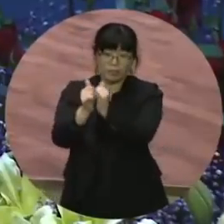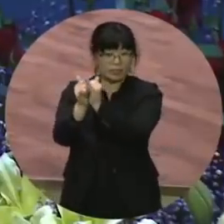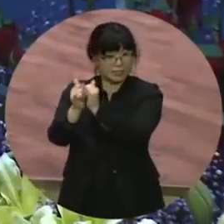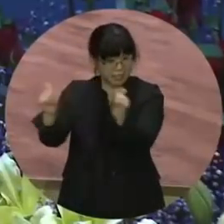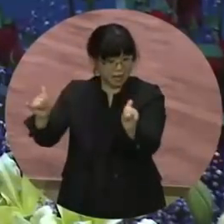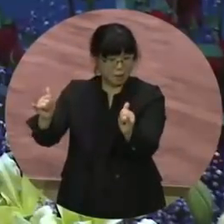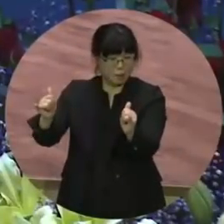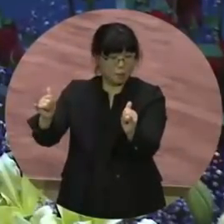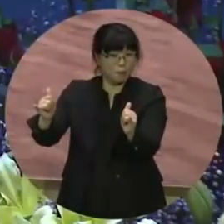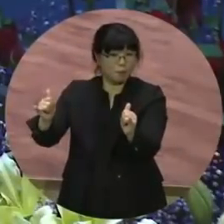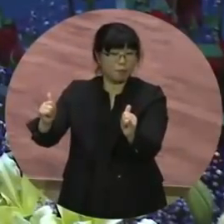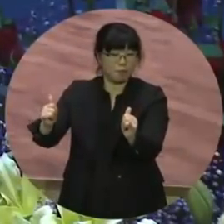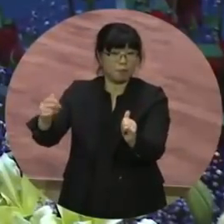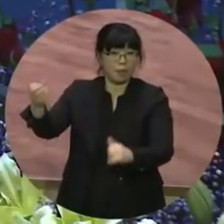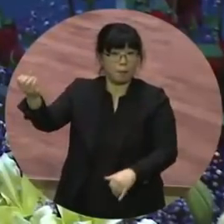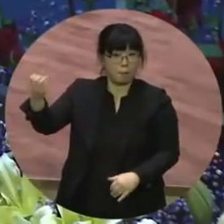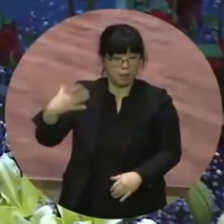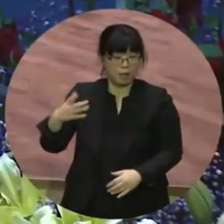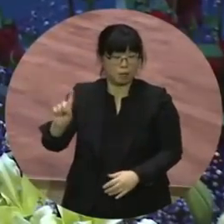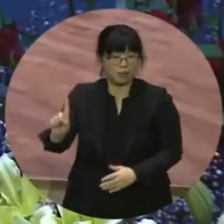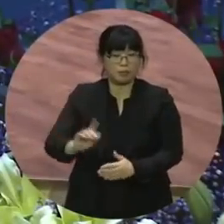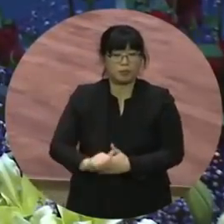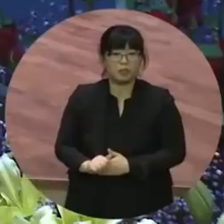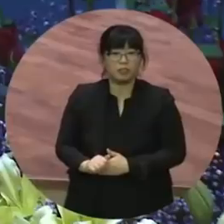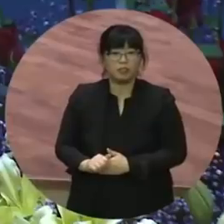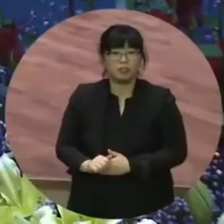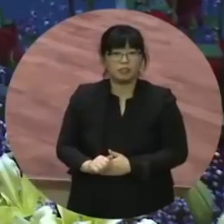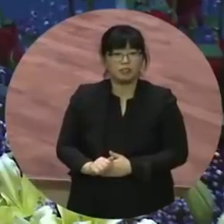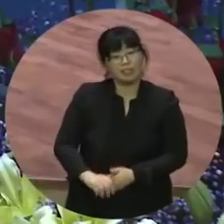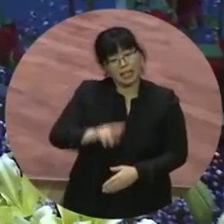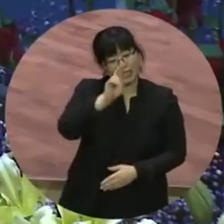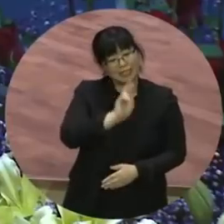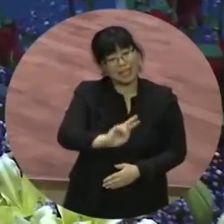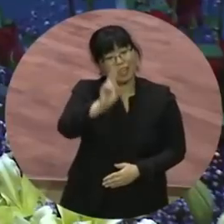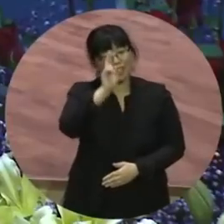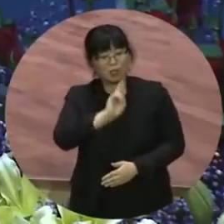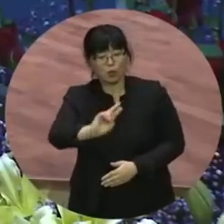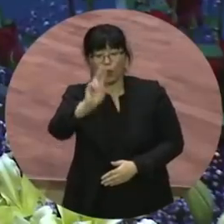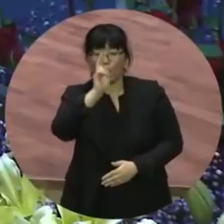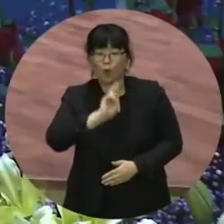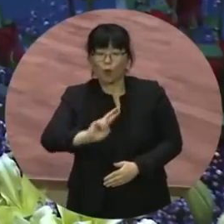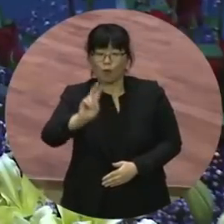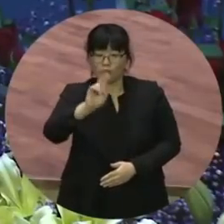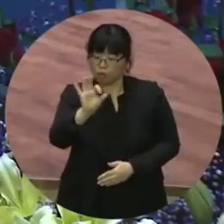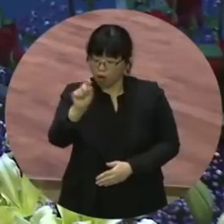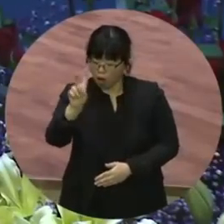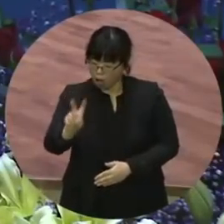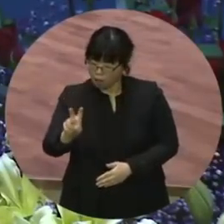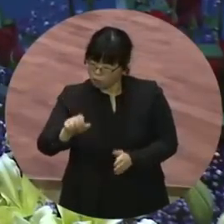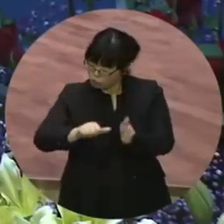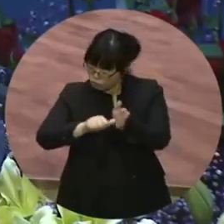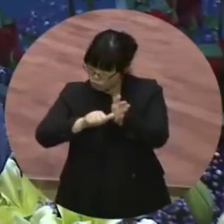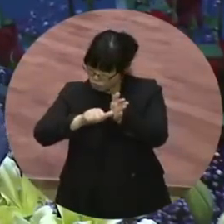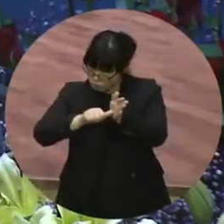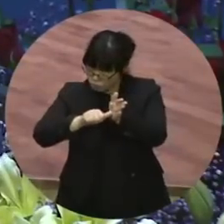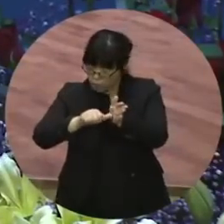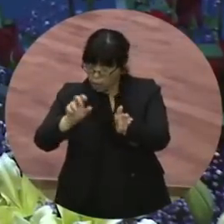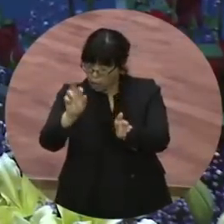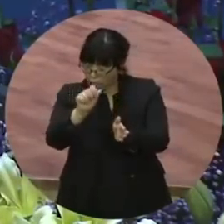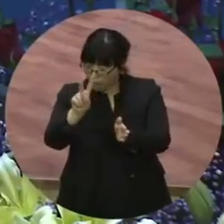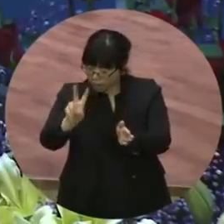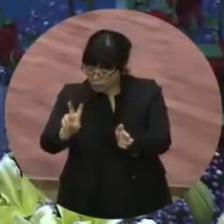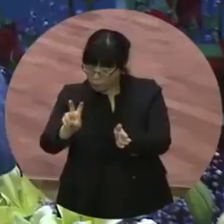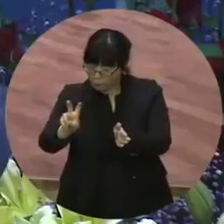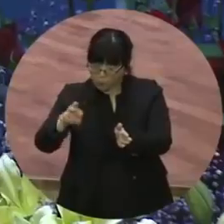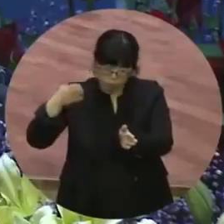그분 기도 신자인가 봐. 기도 신자요. 세계적인 암 학자예요. 세계적인. 근데 그분이